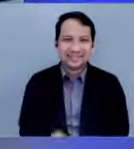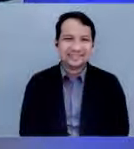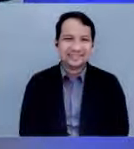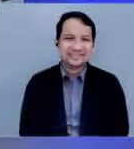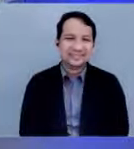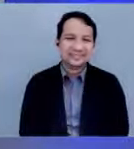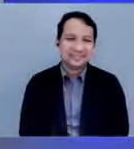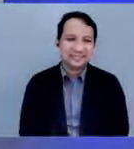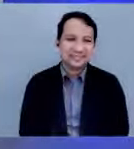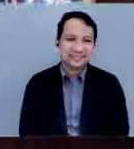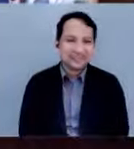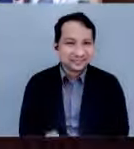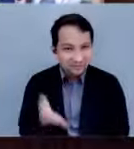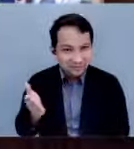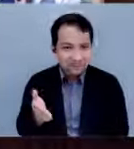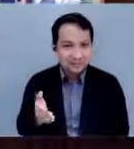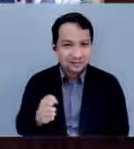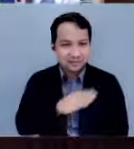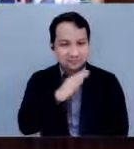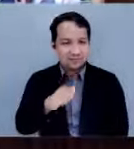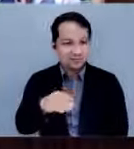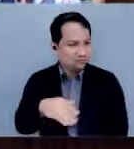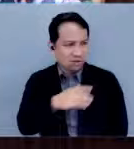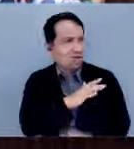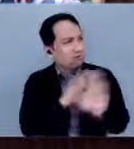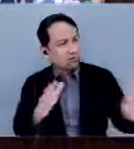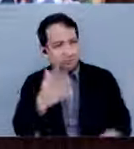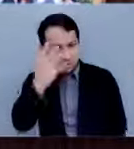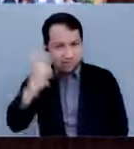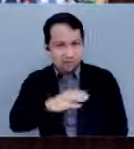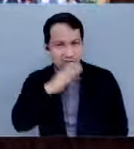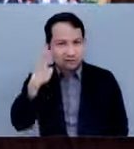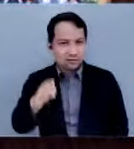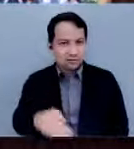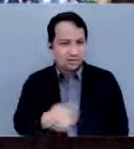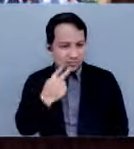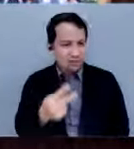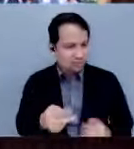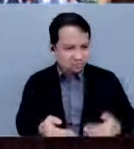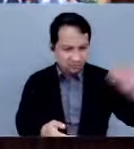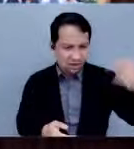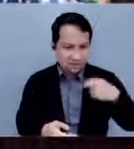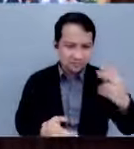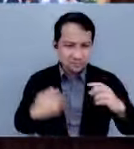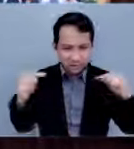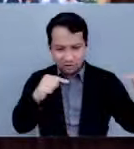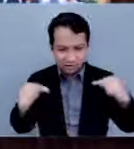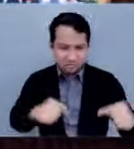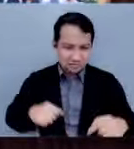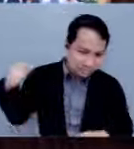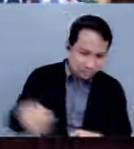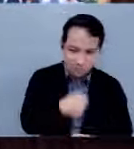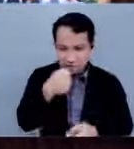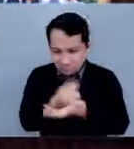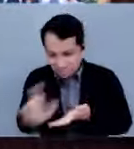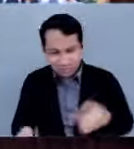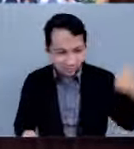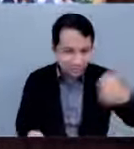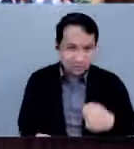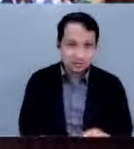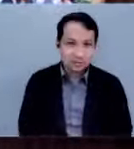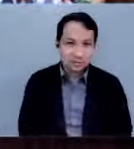Pero siyempre, lalaki to, nagalit ako. Nagalit din siya. Nagtaas ako ng boses, nagtaas siya ng boses, nagdabog ako. Nagdabog din siya, pinukul ko